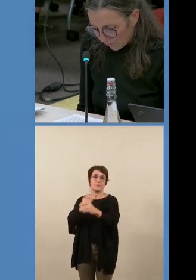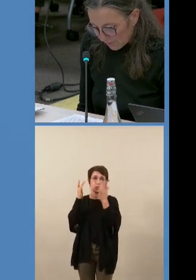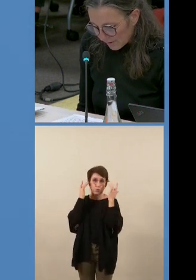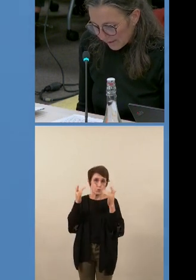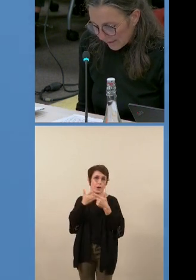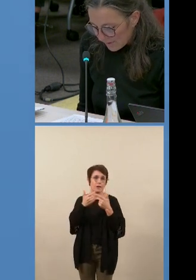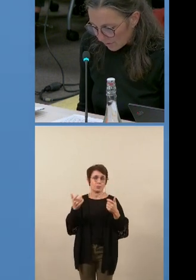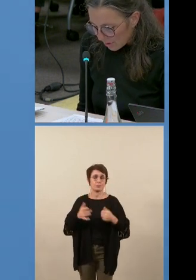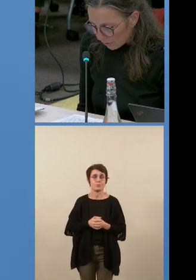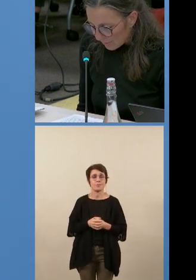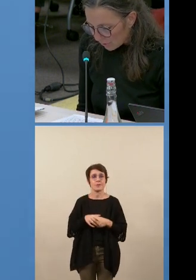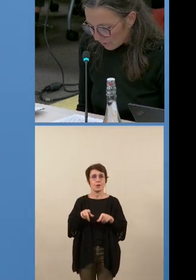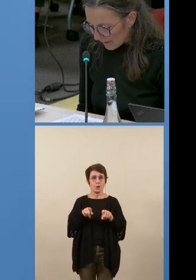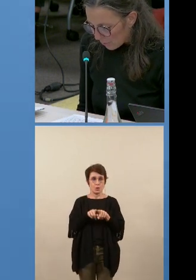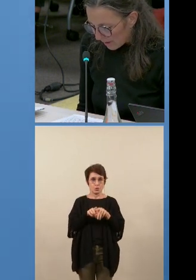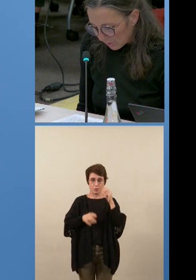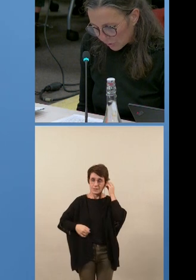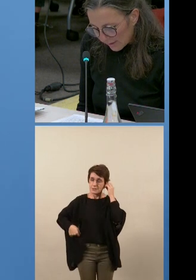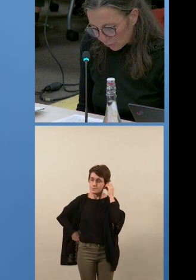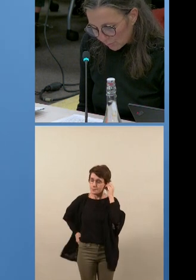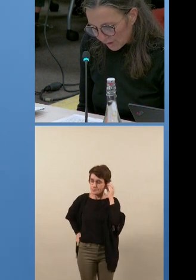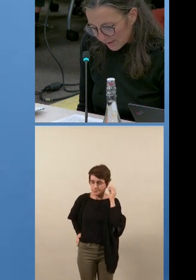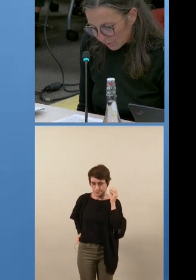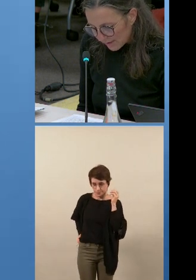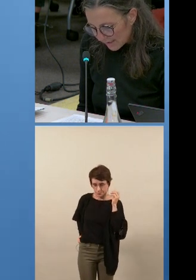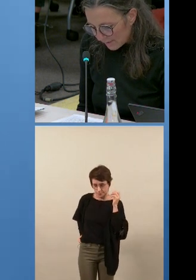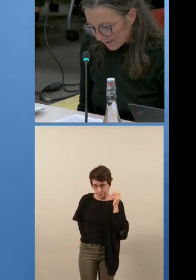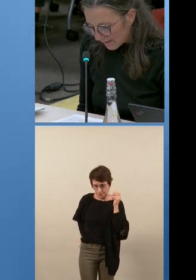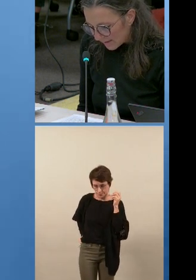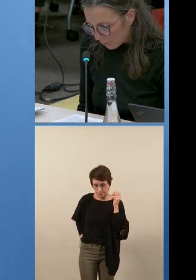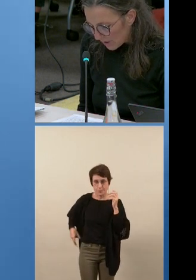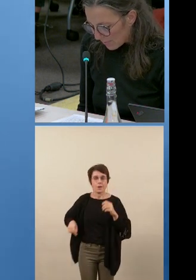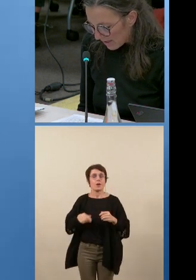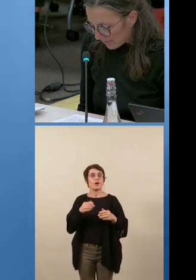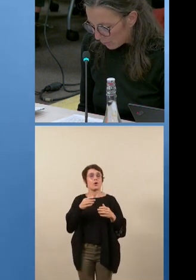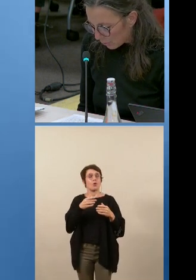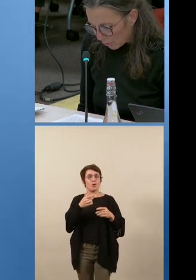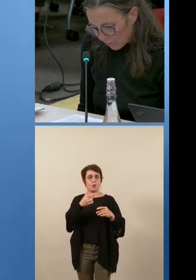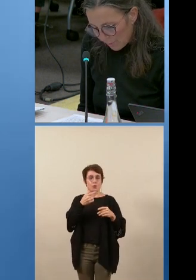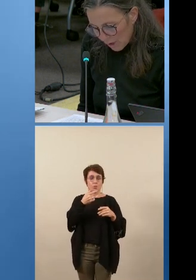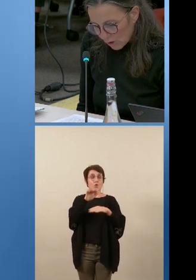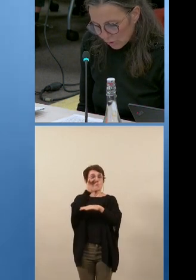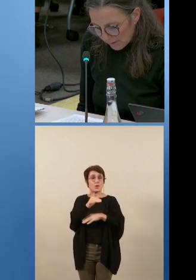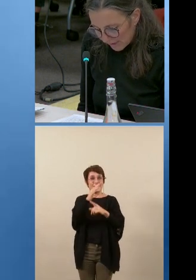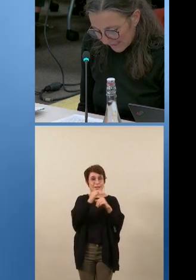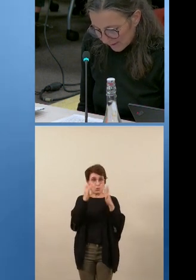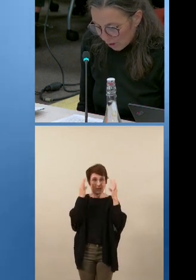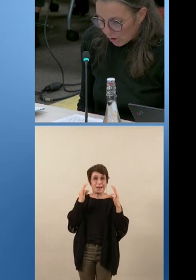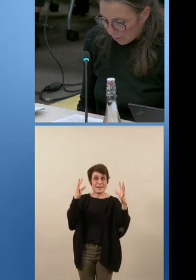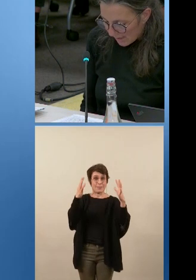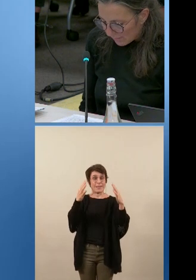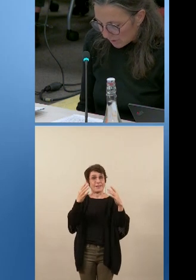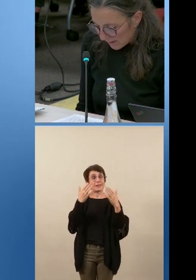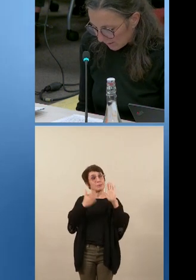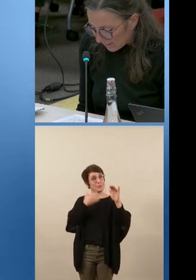de plus la mise en œuvre des mesures élaborées dans le cadre du bouclier social et climatique déployé par la Ville de Grenoble se décline